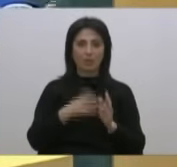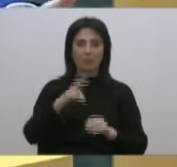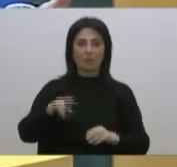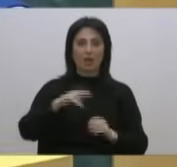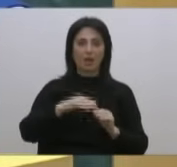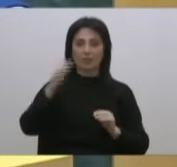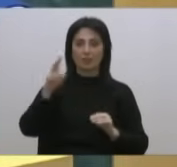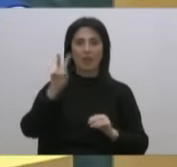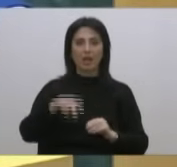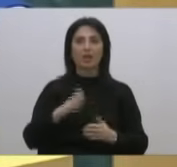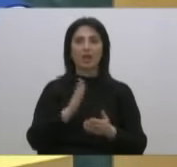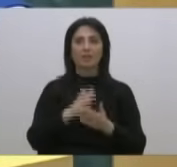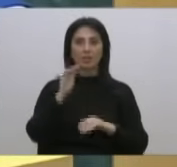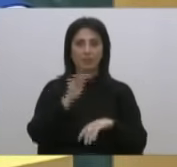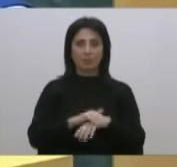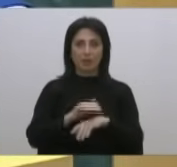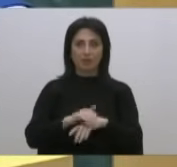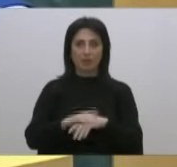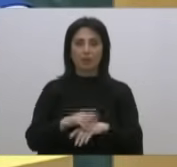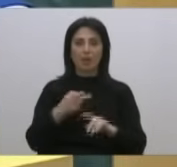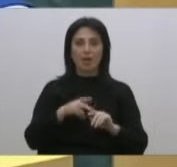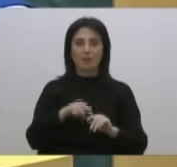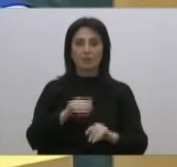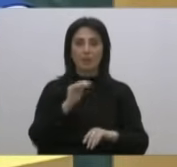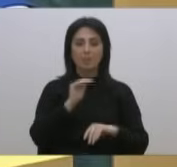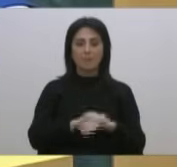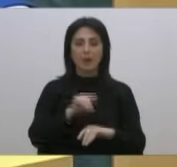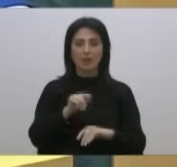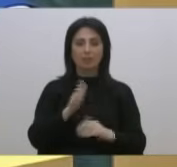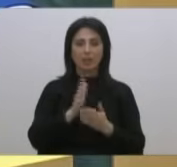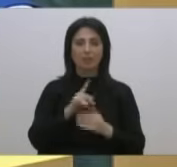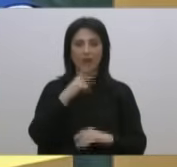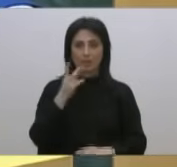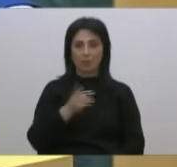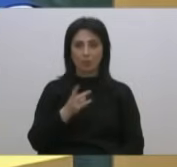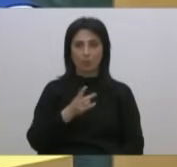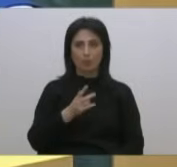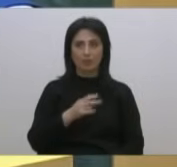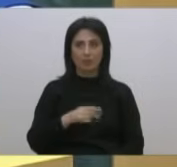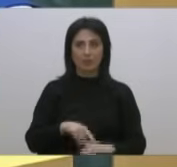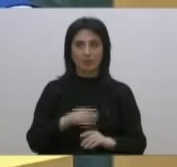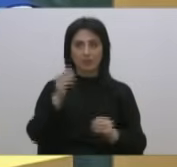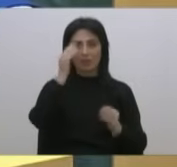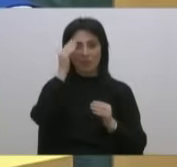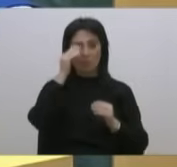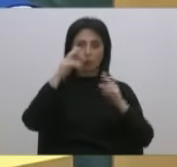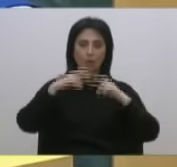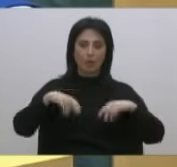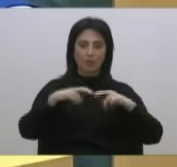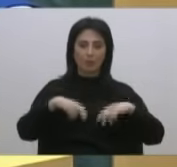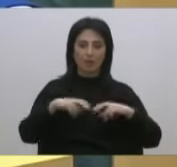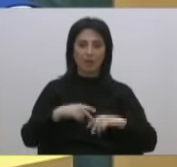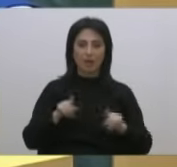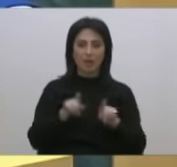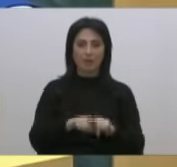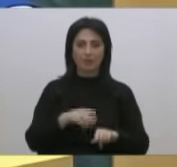მილიარდი ლარი. ესეც არის ფაქტები. და ეს ფაქტები არის, რა თქმა უნდა, სამშელო განსახილველი.